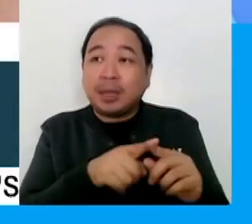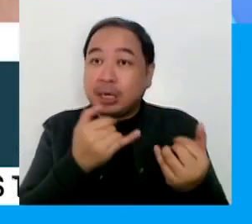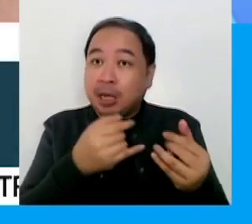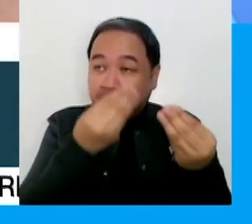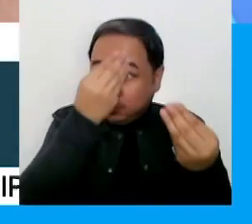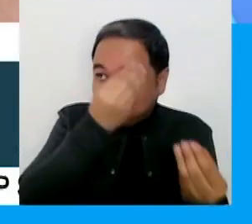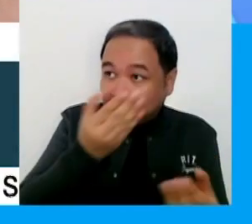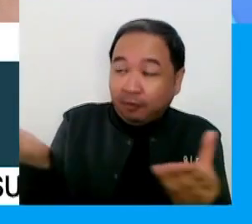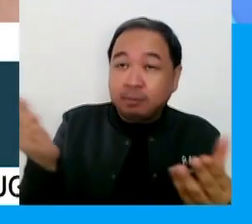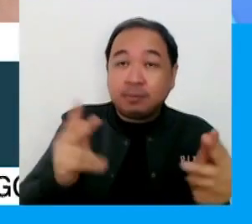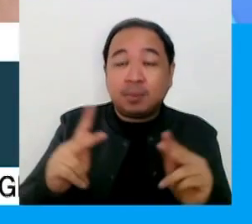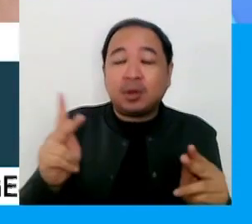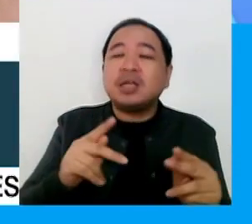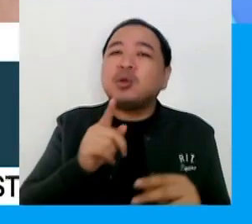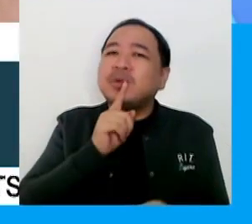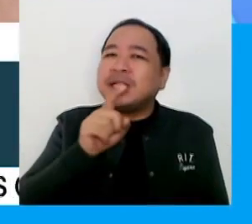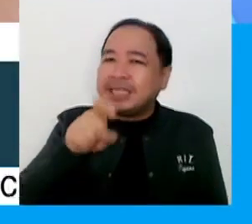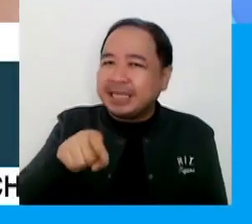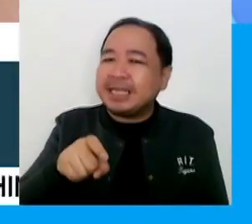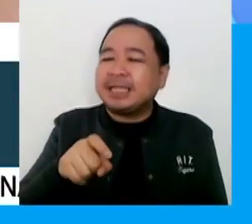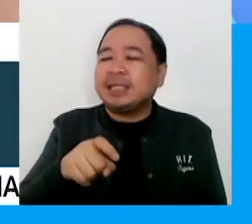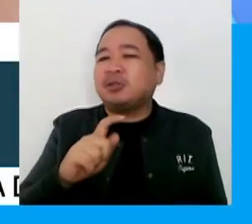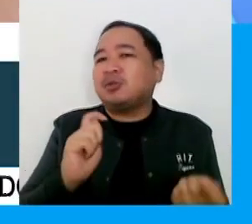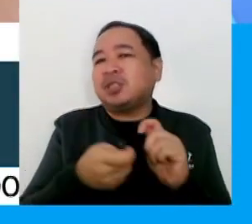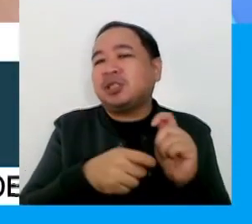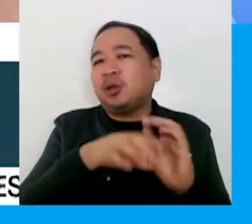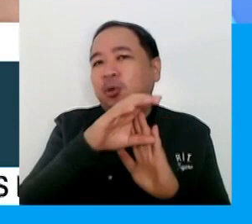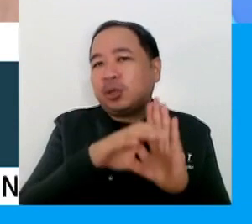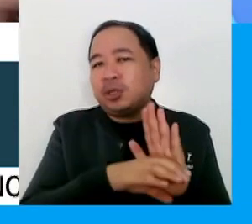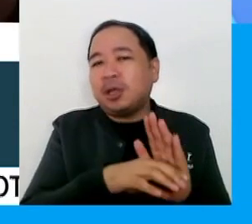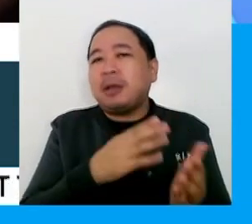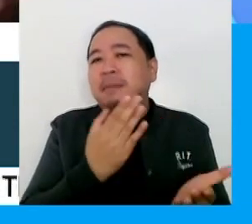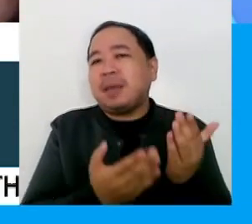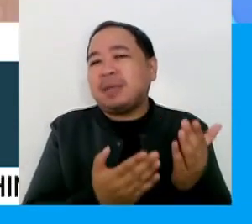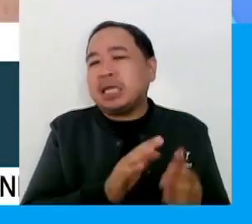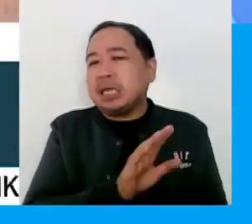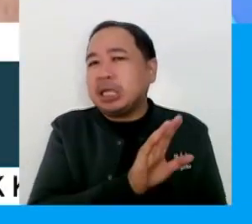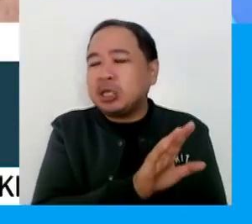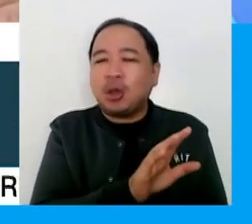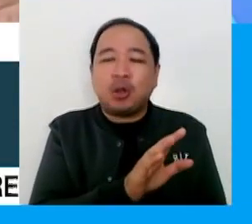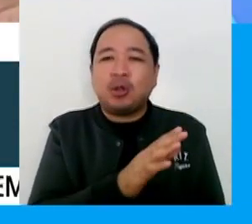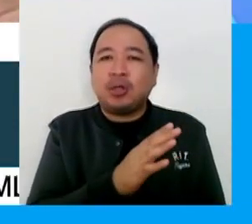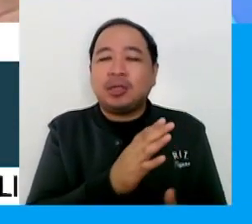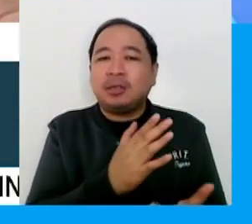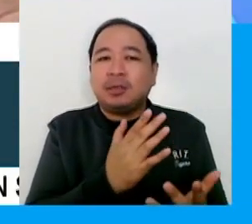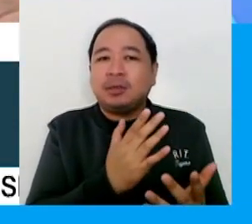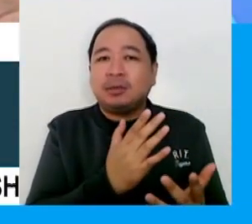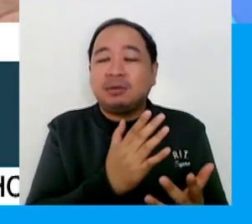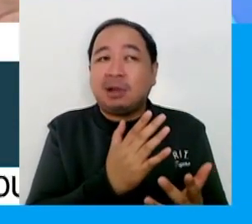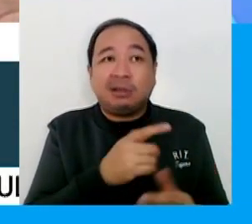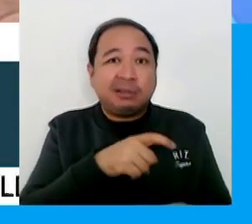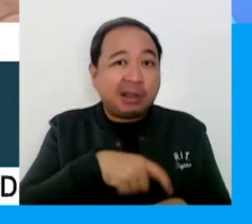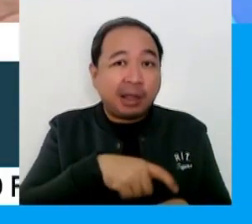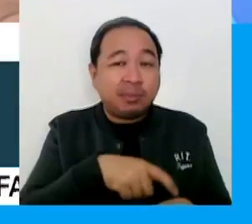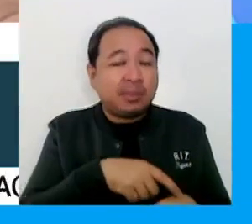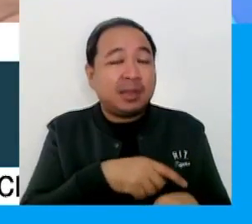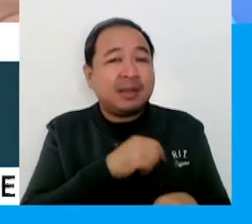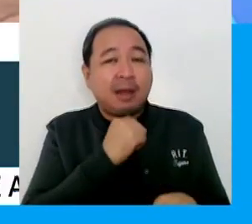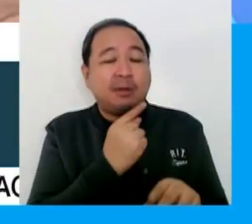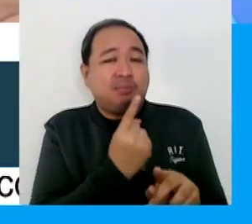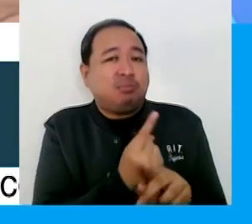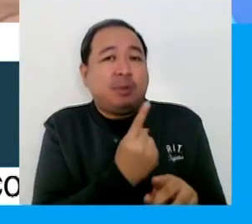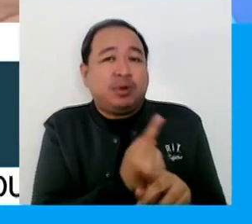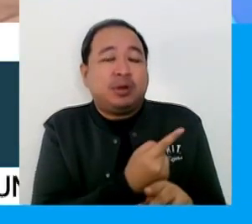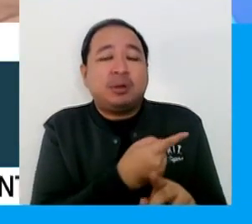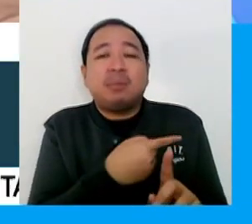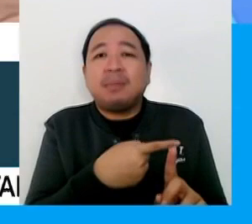need to change the constitution. So siguro po yung timing is proper, tama po ngayon. Tsaka po yung direction